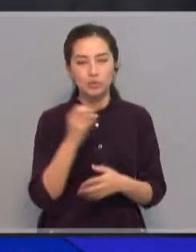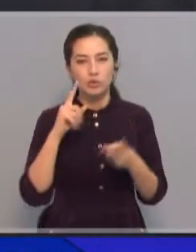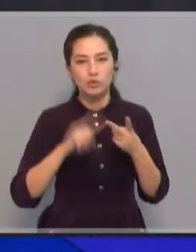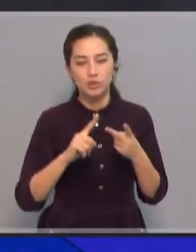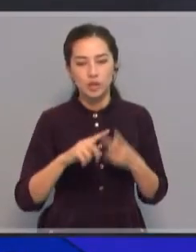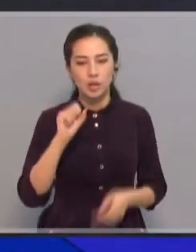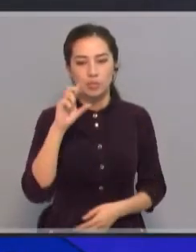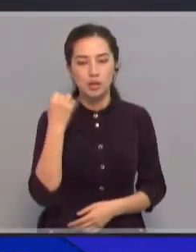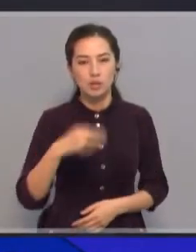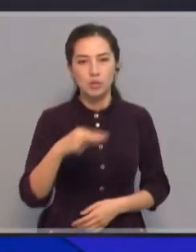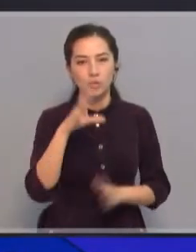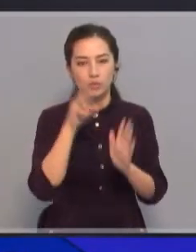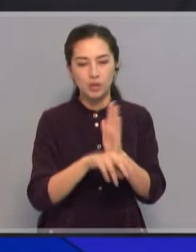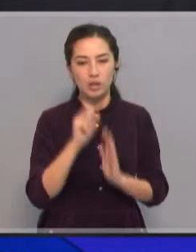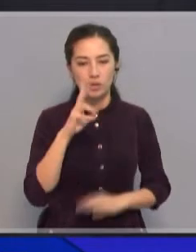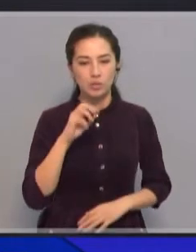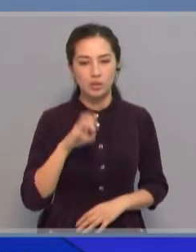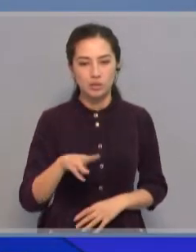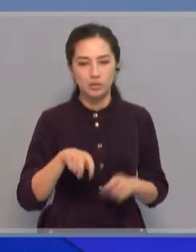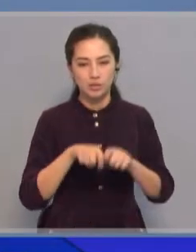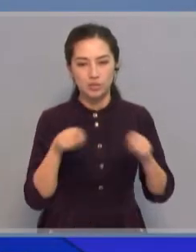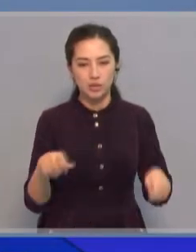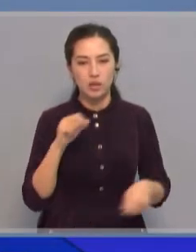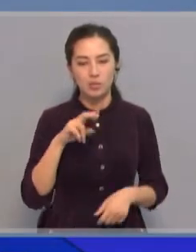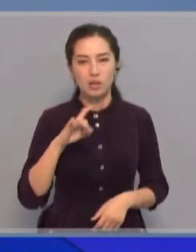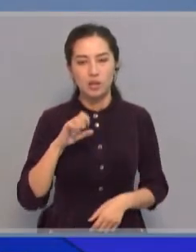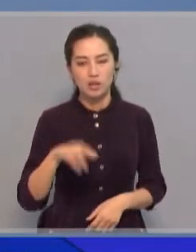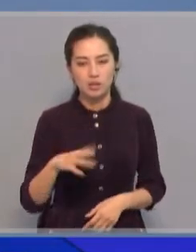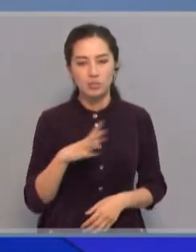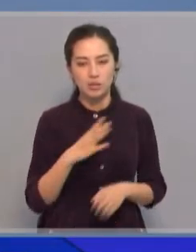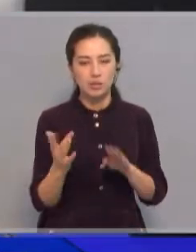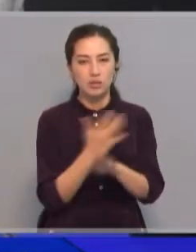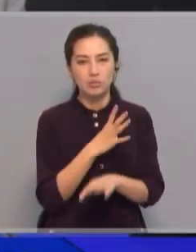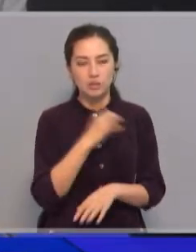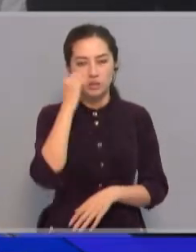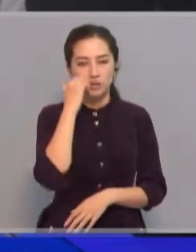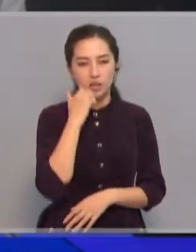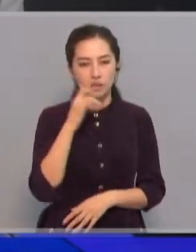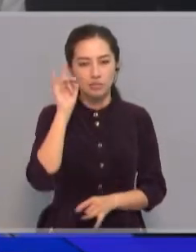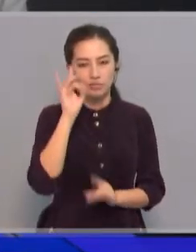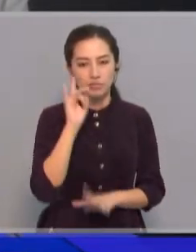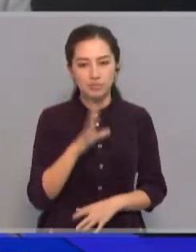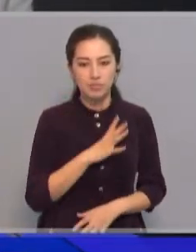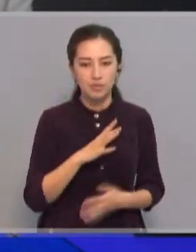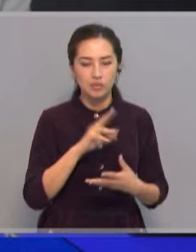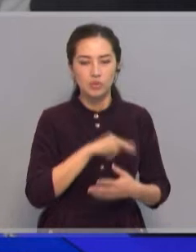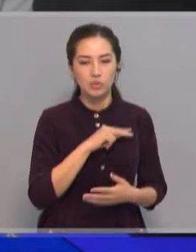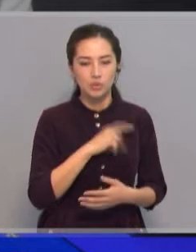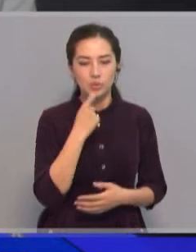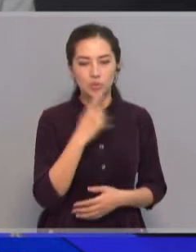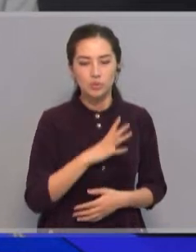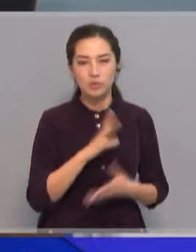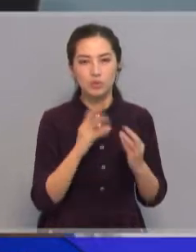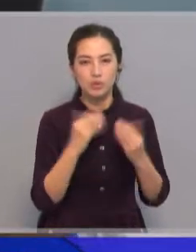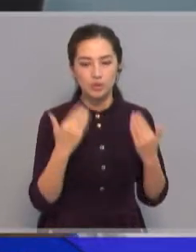Абай ауылдық округі әкімдігінің ғимараты. Аппарат қызметкерлері бұған дейін тозығы жеткен ғимараттар жұмыс істеп келген болатын. Жаңа